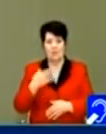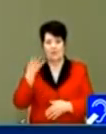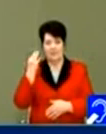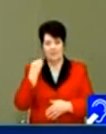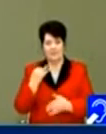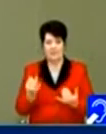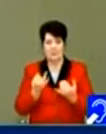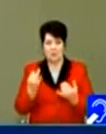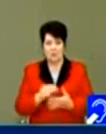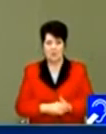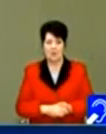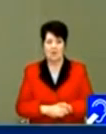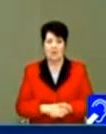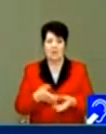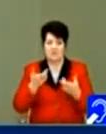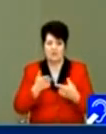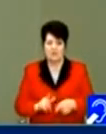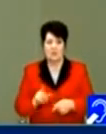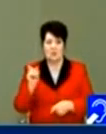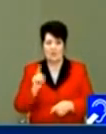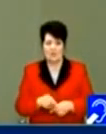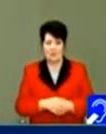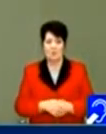nostru istoric și, desigur, pentru